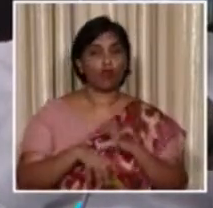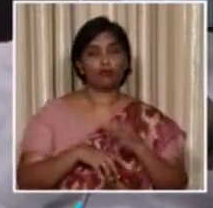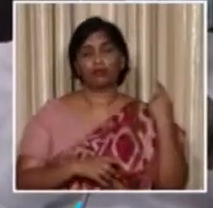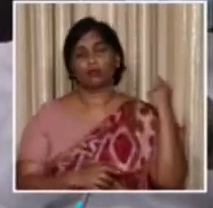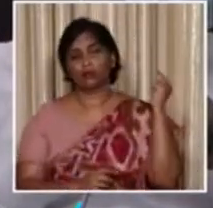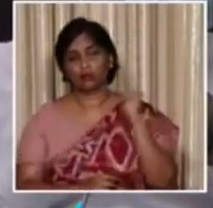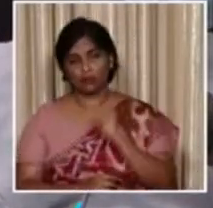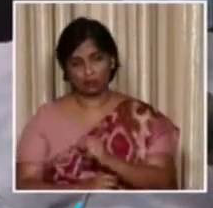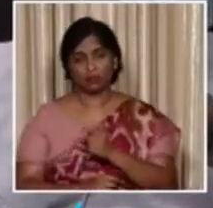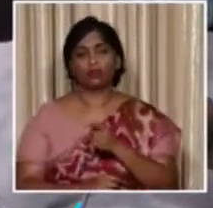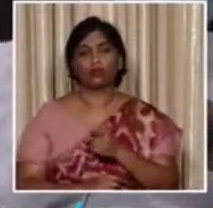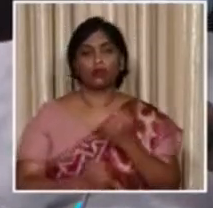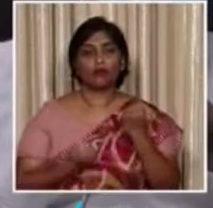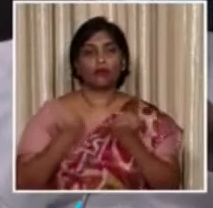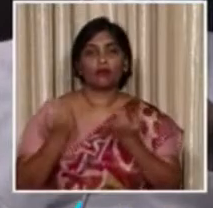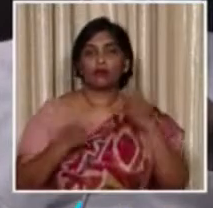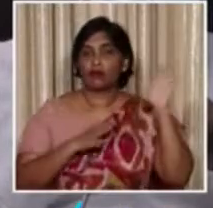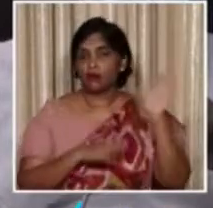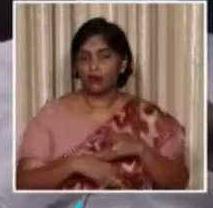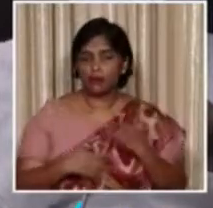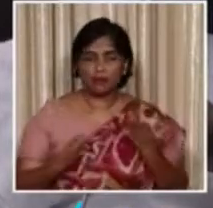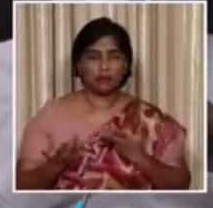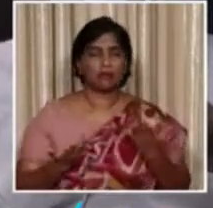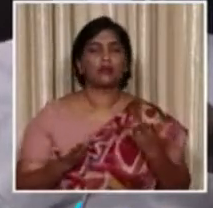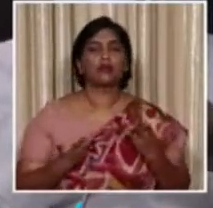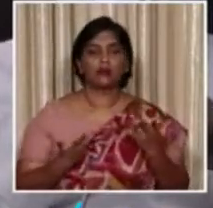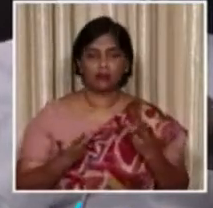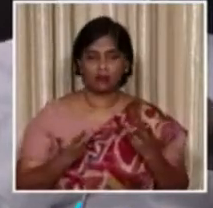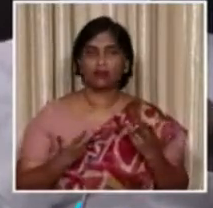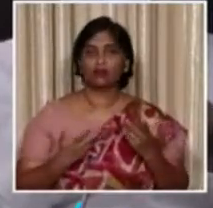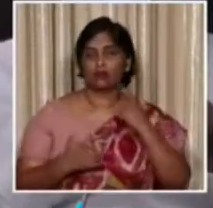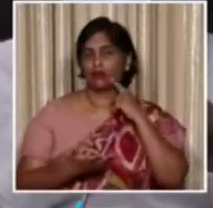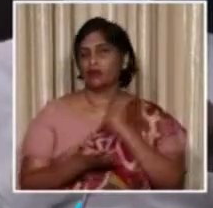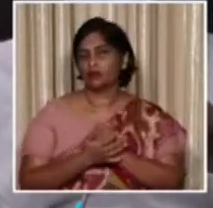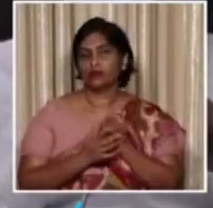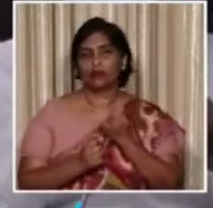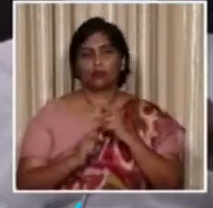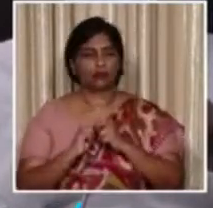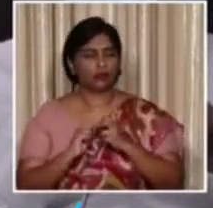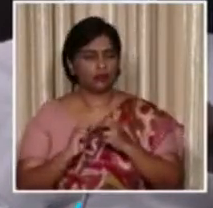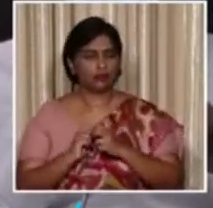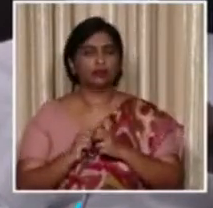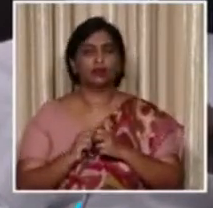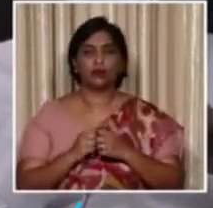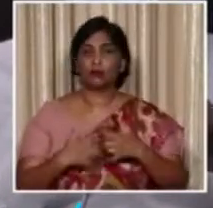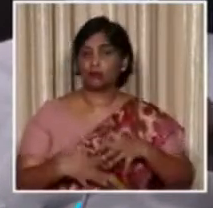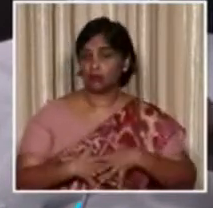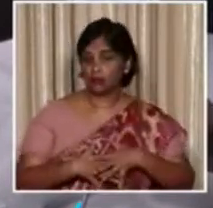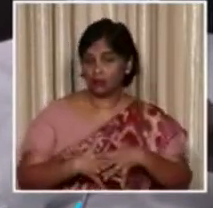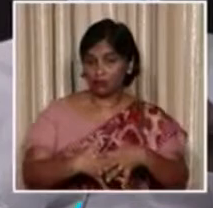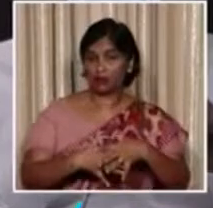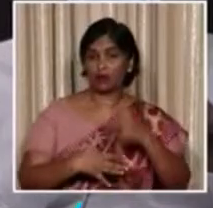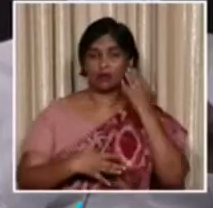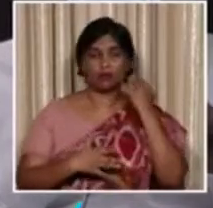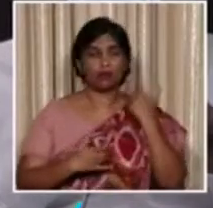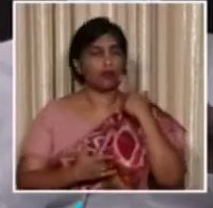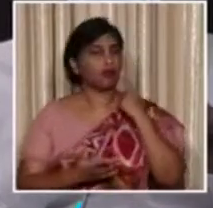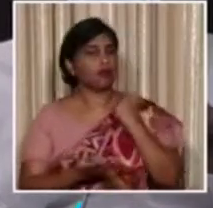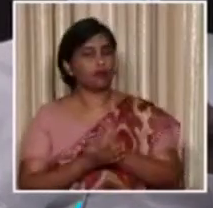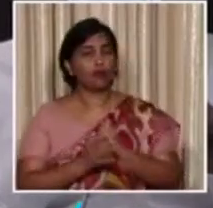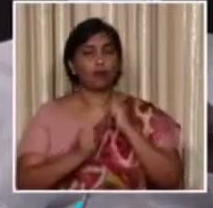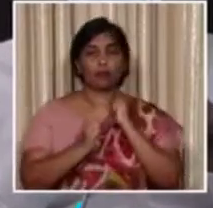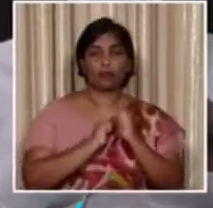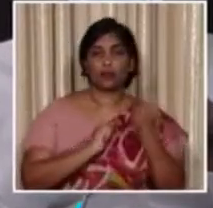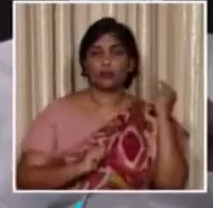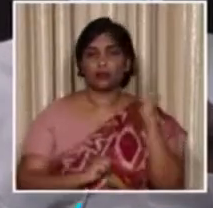එන්න ඕනේ. ඒ අයට වාහනයක් අරගෙන එන්න පුළුවන් කමක් නැහැ. ඒ තත්ත්වයේ ආර්ථිකයක් නැහැ. බබෙක් හම්බෙන්න අම්ම කෙනෙකුට අමාරු වුණාම බස් එකක